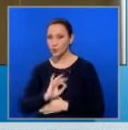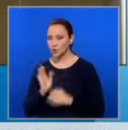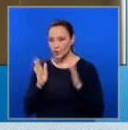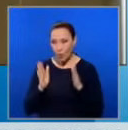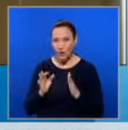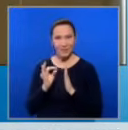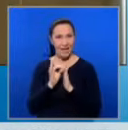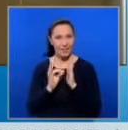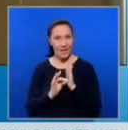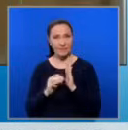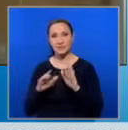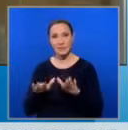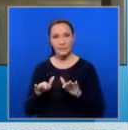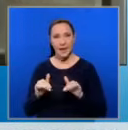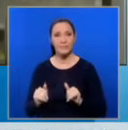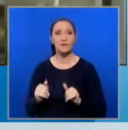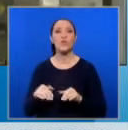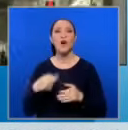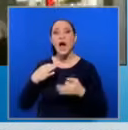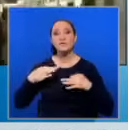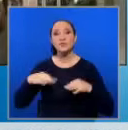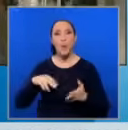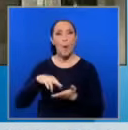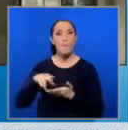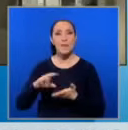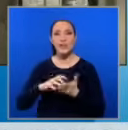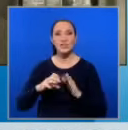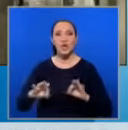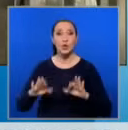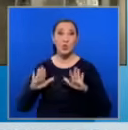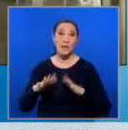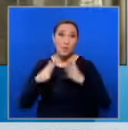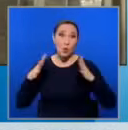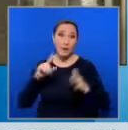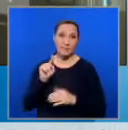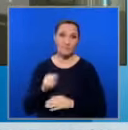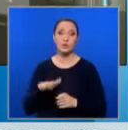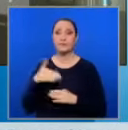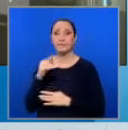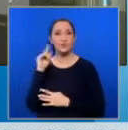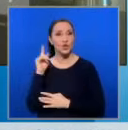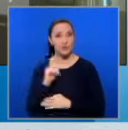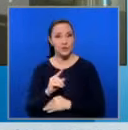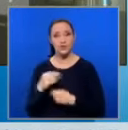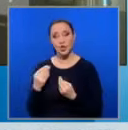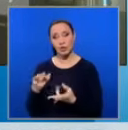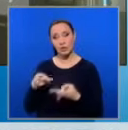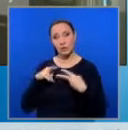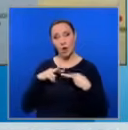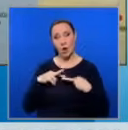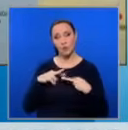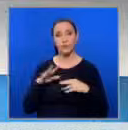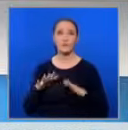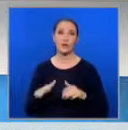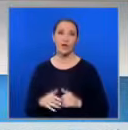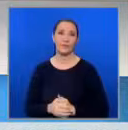конкретна дата за приемането ни в сухопътния Шенген, това остава големият въпрос. Следващите дни ще ни дадат отговор,